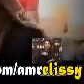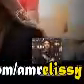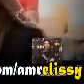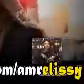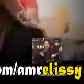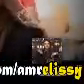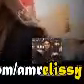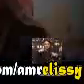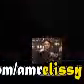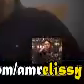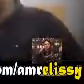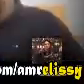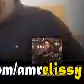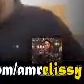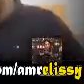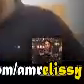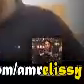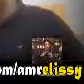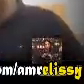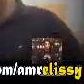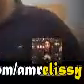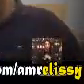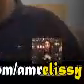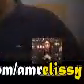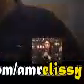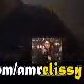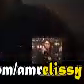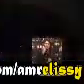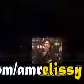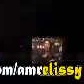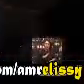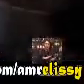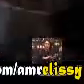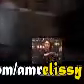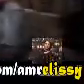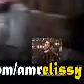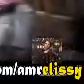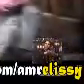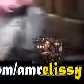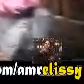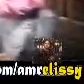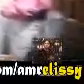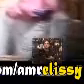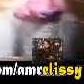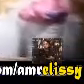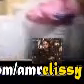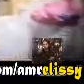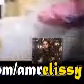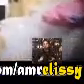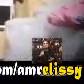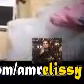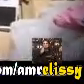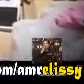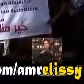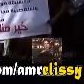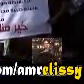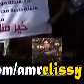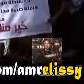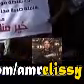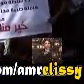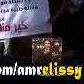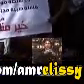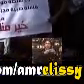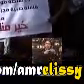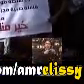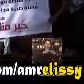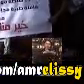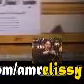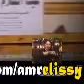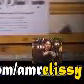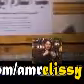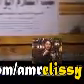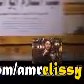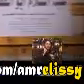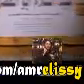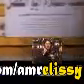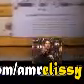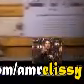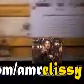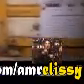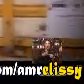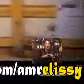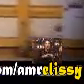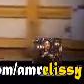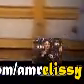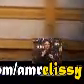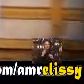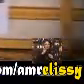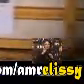هم ساعدوني في الحاجات دي. تم التنسيق بين فاعل خير ومؤسسه واحد من الناس والأرمان ومؤسسه